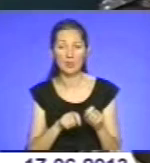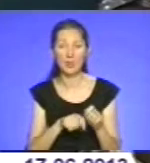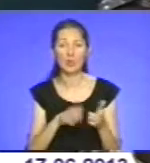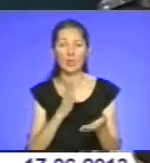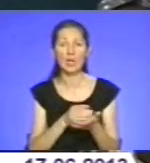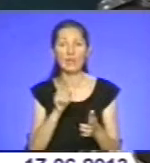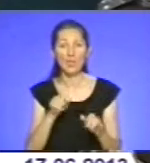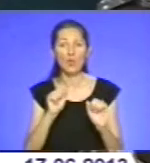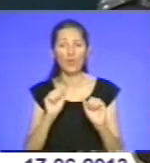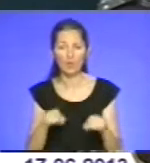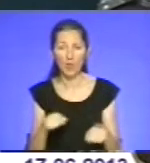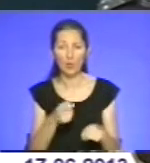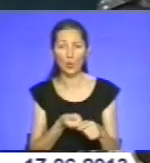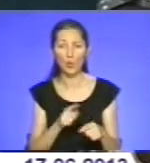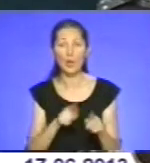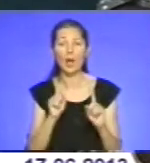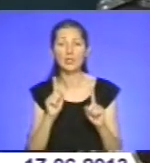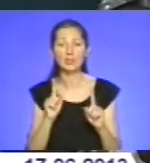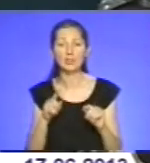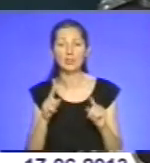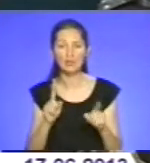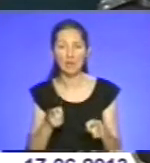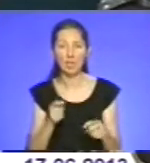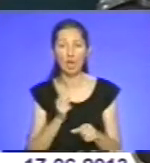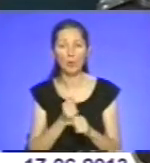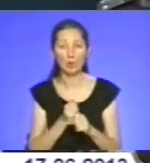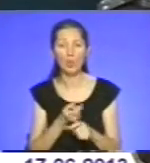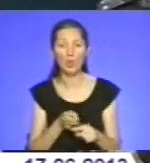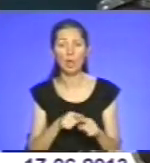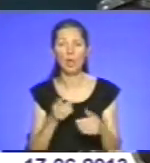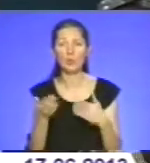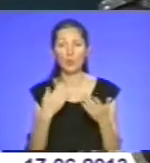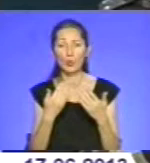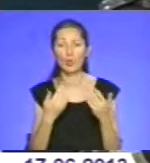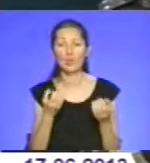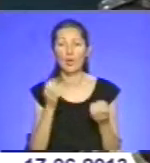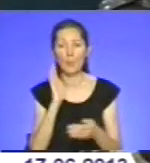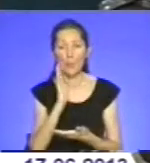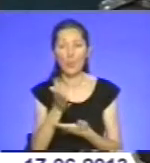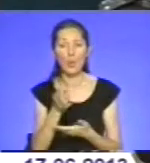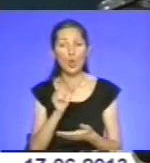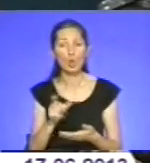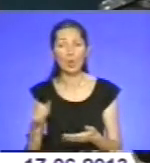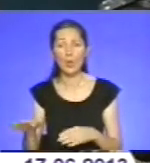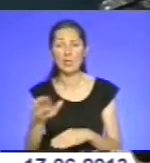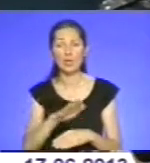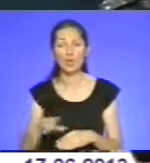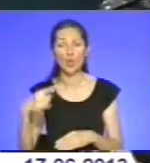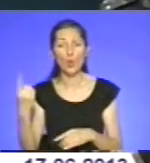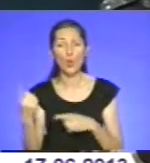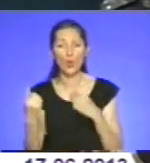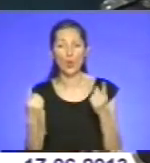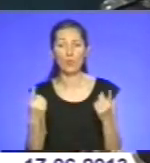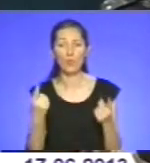владою, яка діє, яка працює, яка спілкується безпосередньо з людьми на території одного, двох, трьох